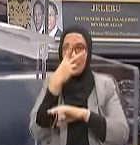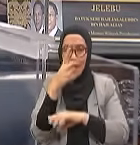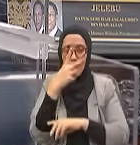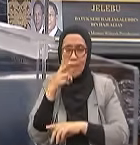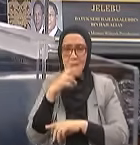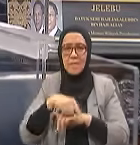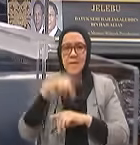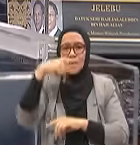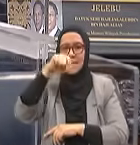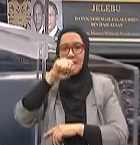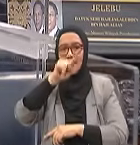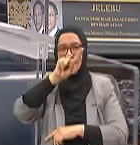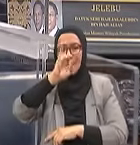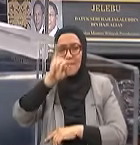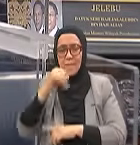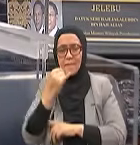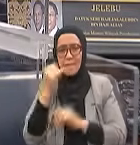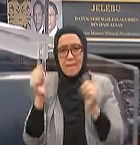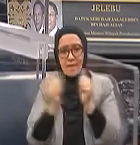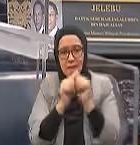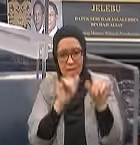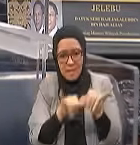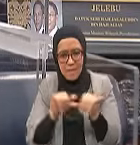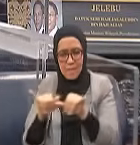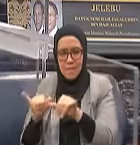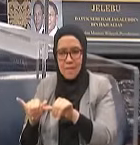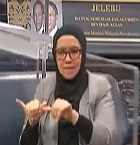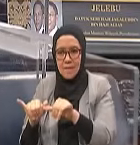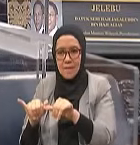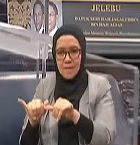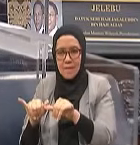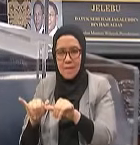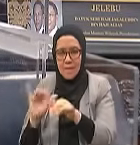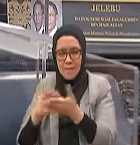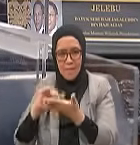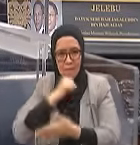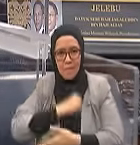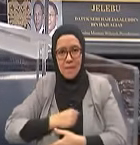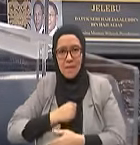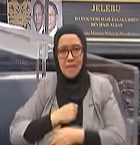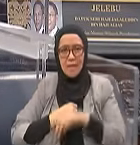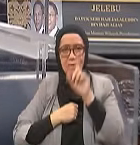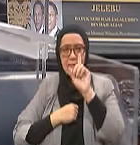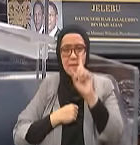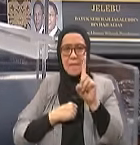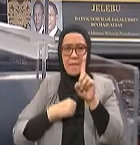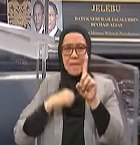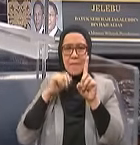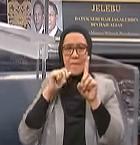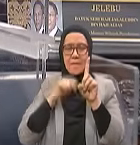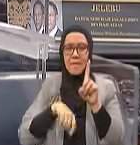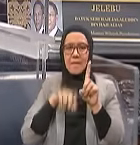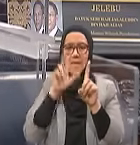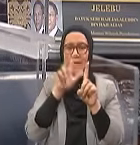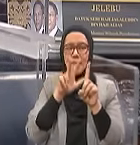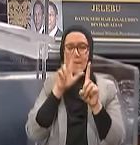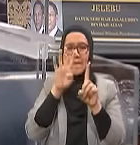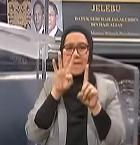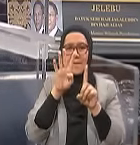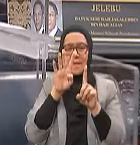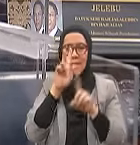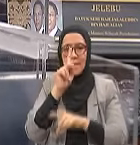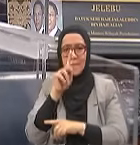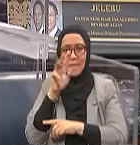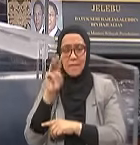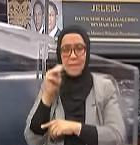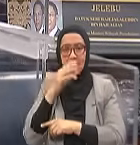jarak sejauh hai maaf 134 puluhan tiga kilometer yang sedang